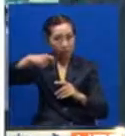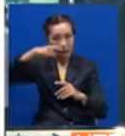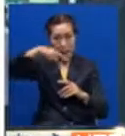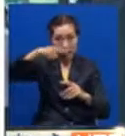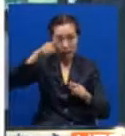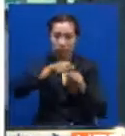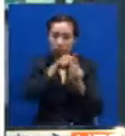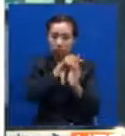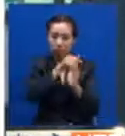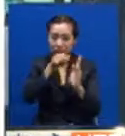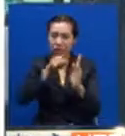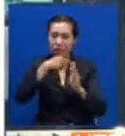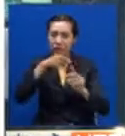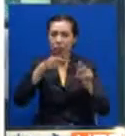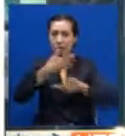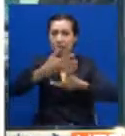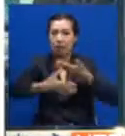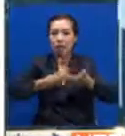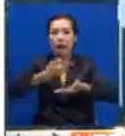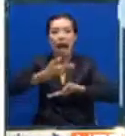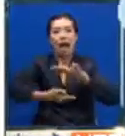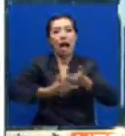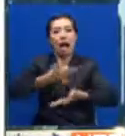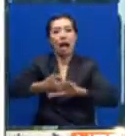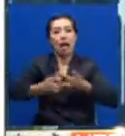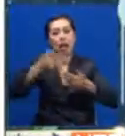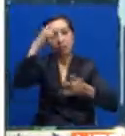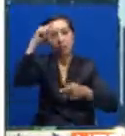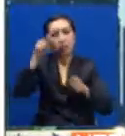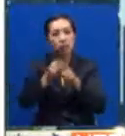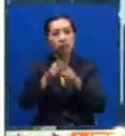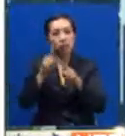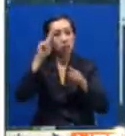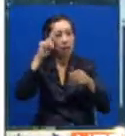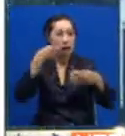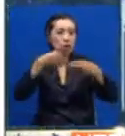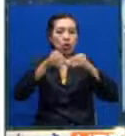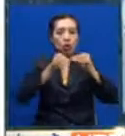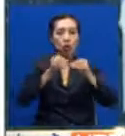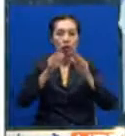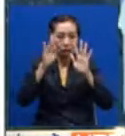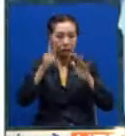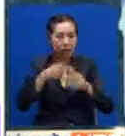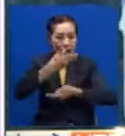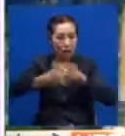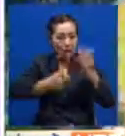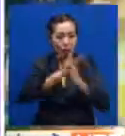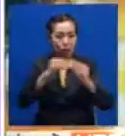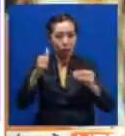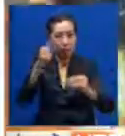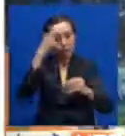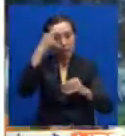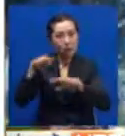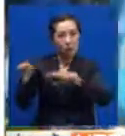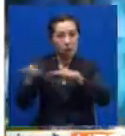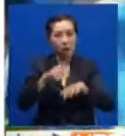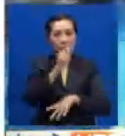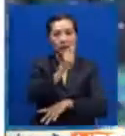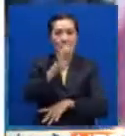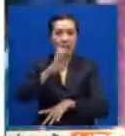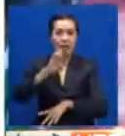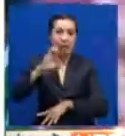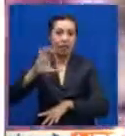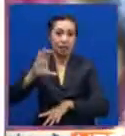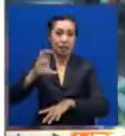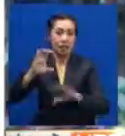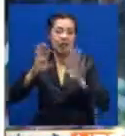ให้เป็นจุดผ่อนปรนระหว่างประเทศเพื่อให้มีการซื้อขายสินค้าระหว่างประเทศมากยิ่งขึ้นเพื่อรองรับการเข้าสู่AECนั่นเองค่ะ